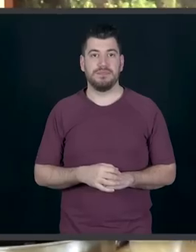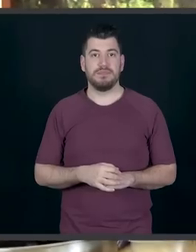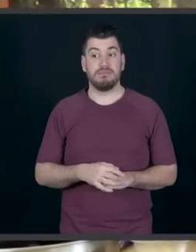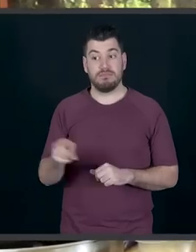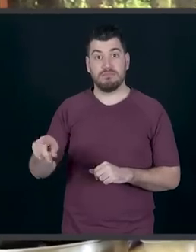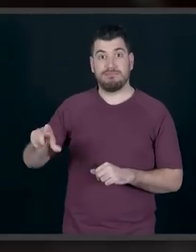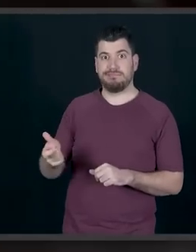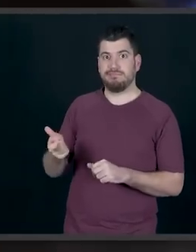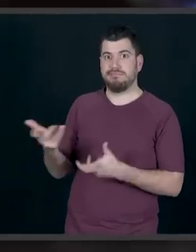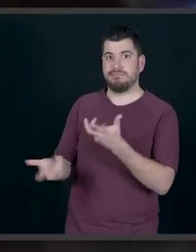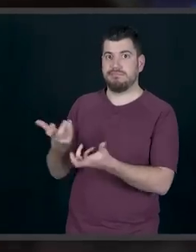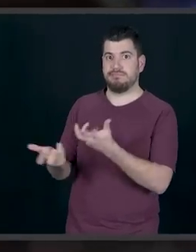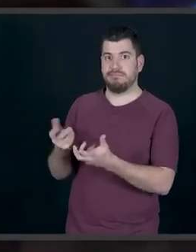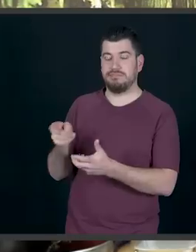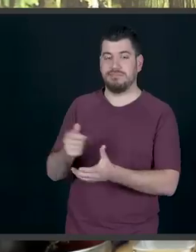Ανάψει το μάτι.